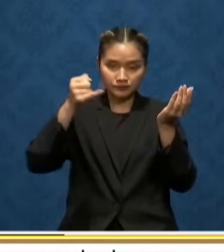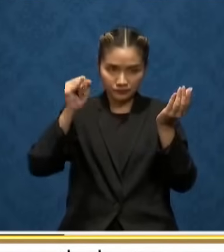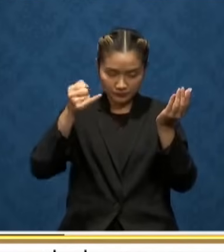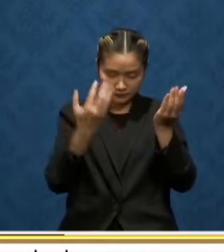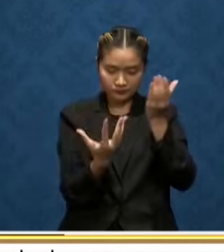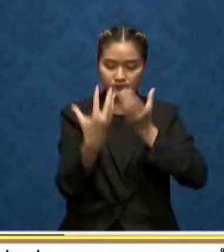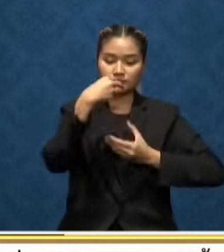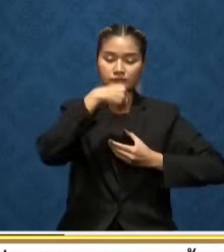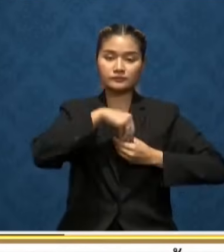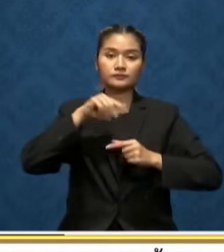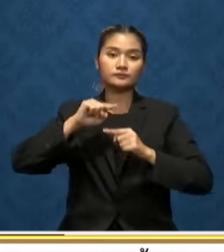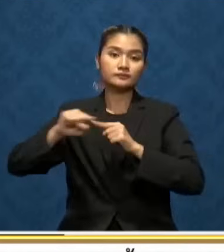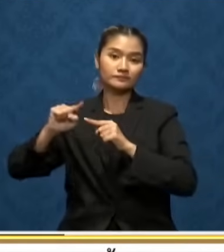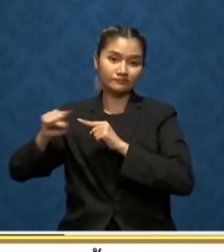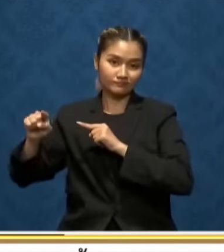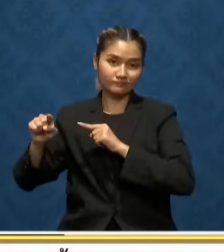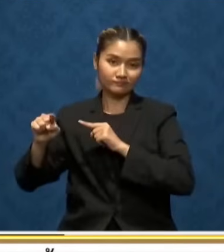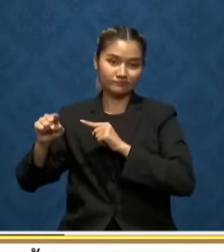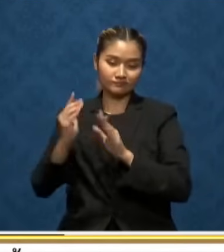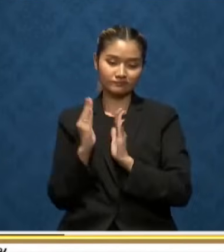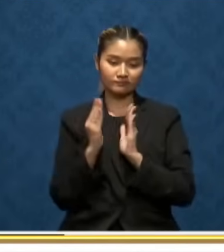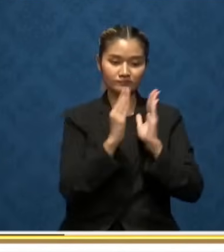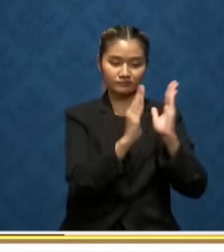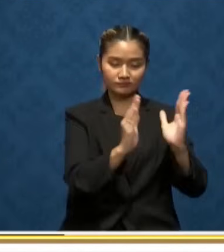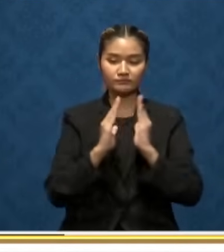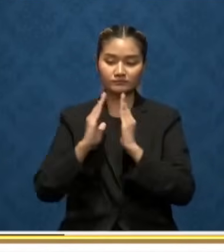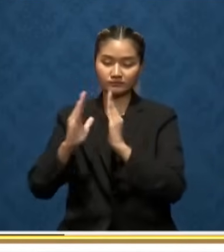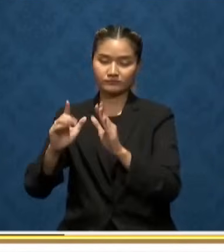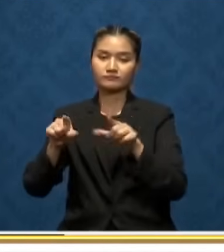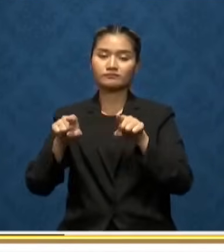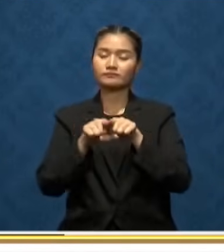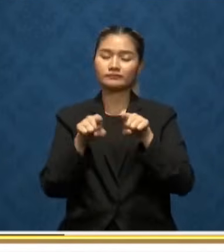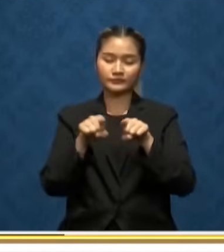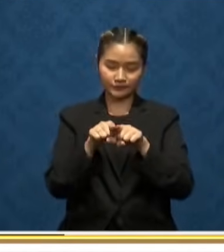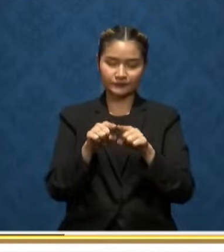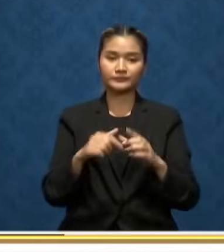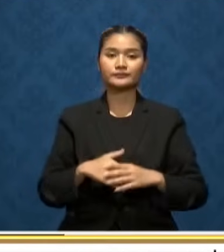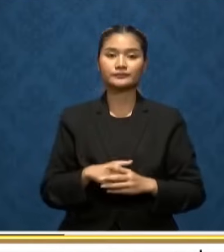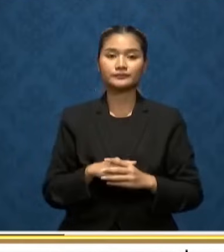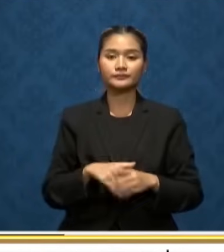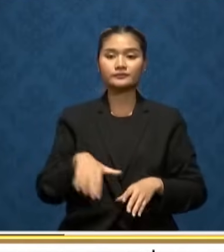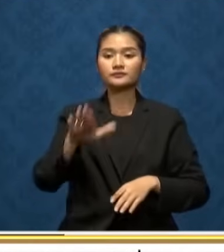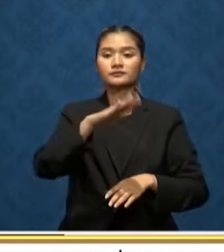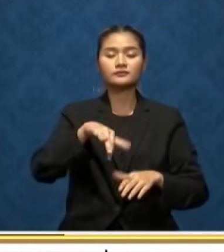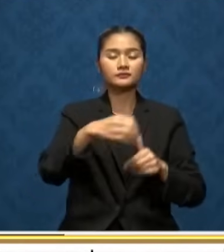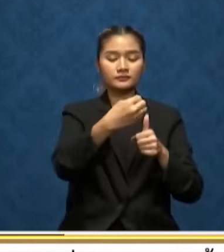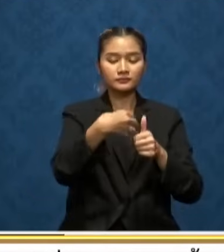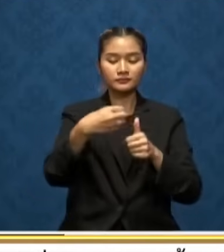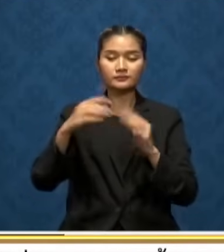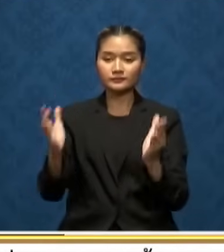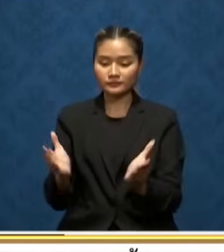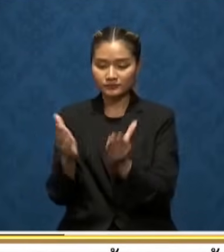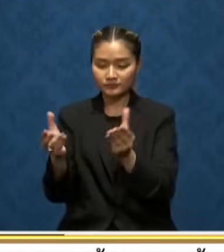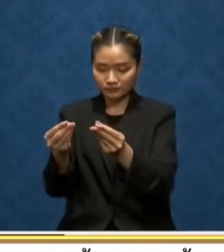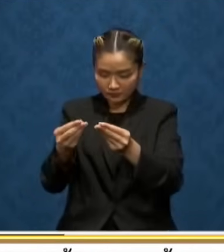PBSเพิ่มมากขึ้นซึ่งก็ตรงกับที่ท่านแนะนำและก็สนับสนุนไ